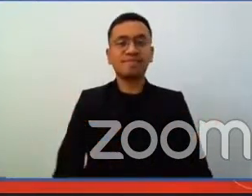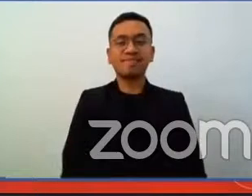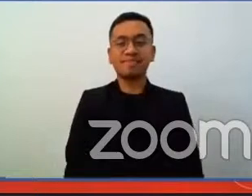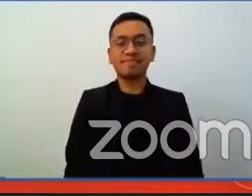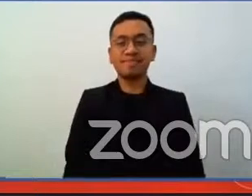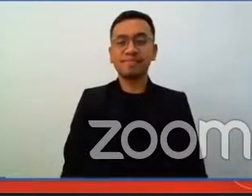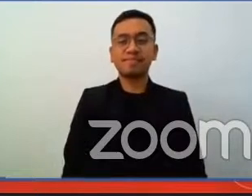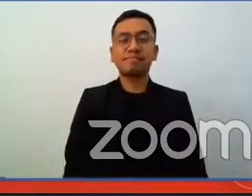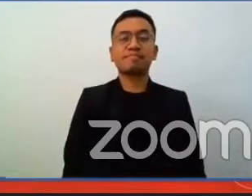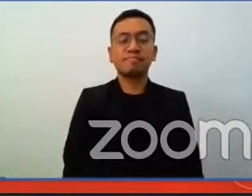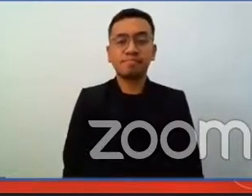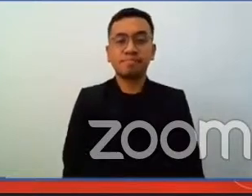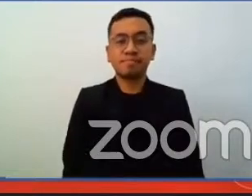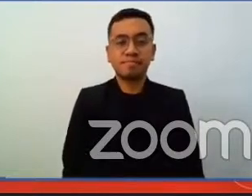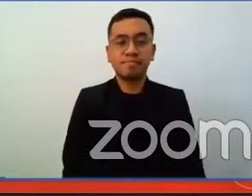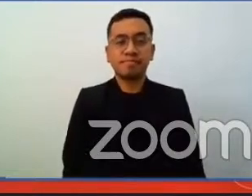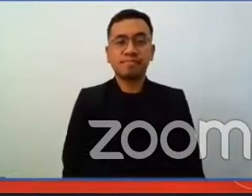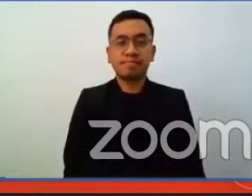oleh karena itu bahwa